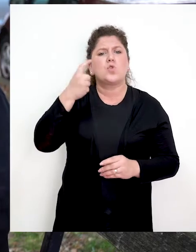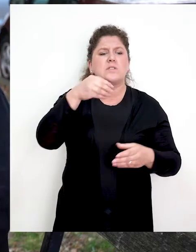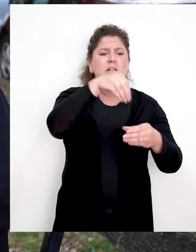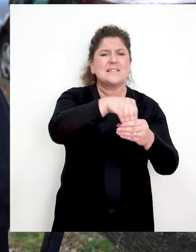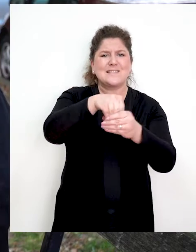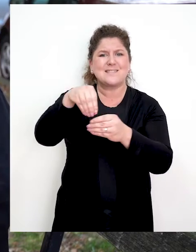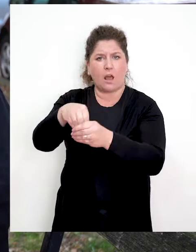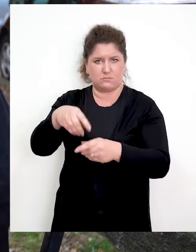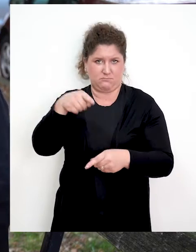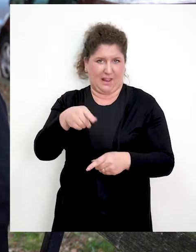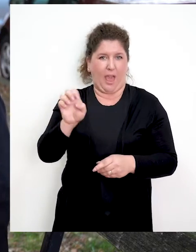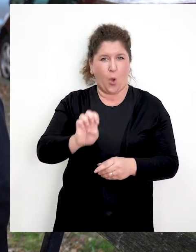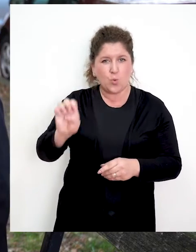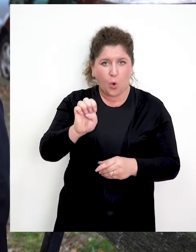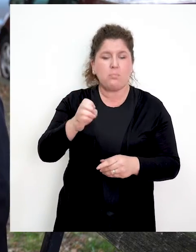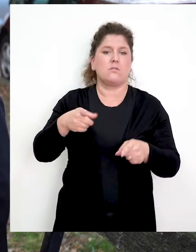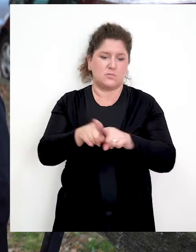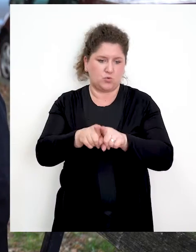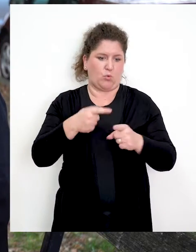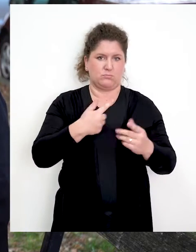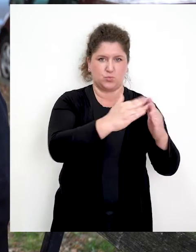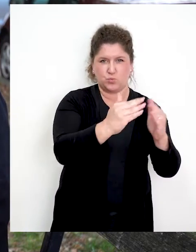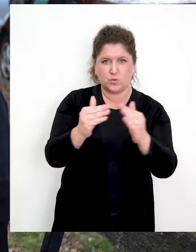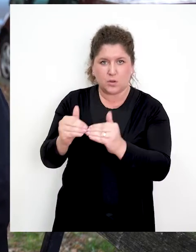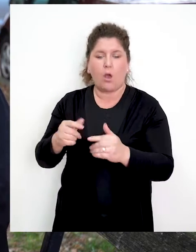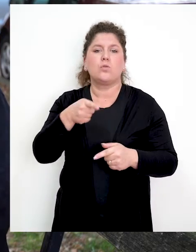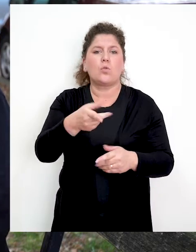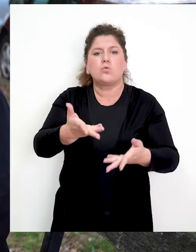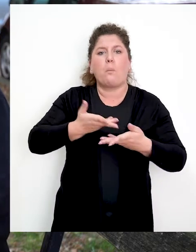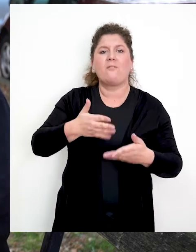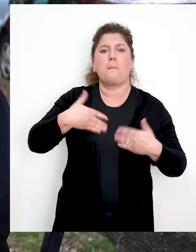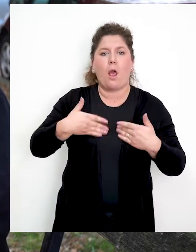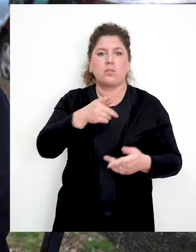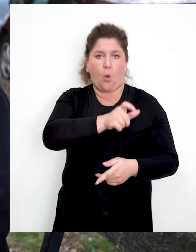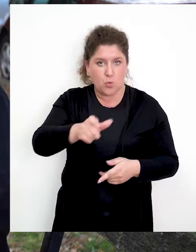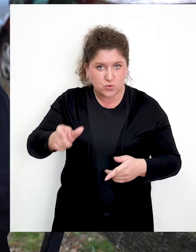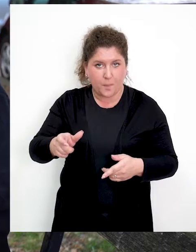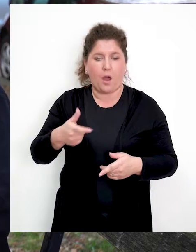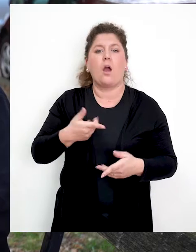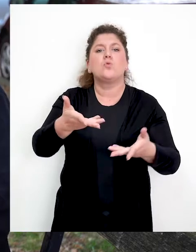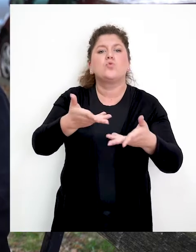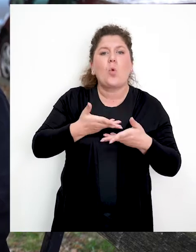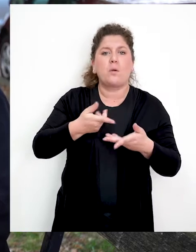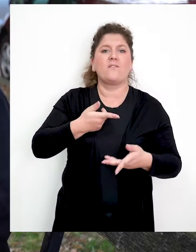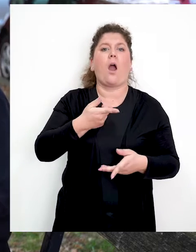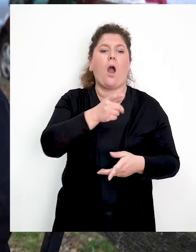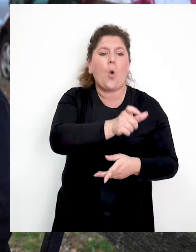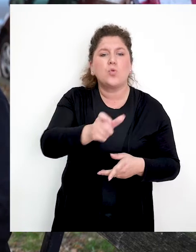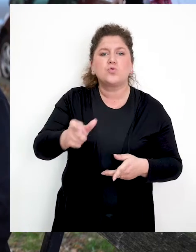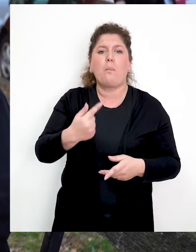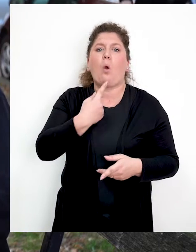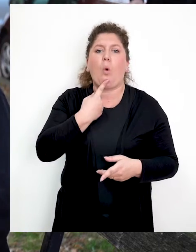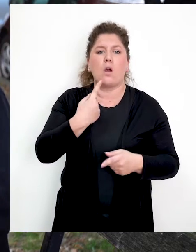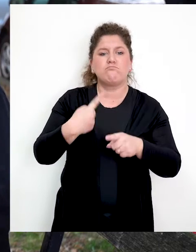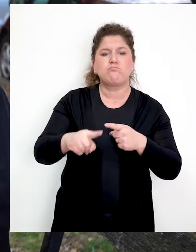Socijalne stanove u Europi, kao i u zemljama u regiji, dobivaju mlade osobe, dobivaju ih osobe koje